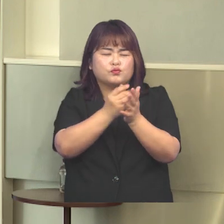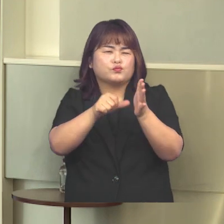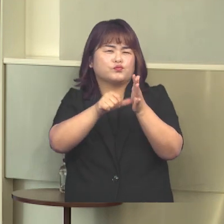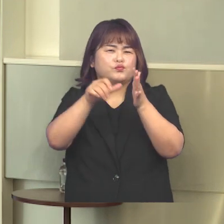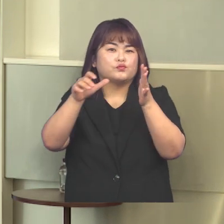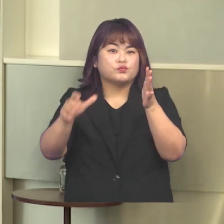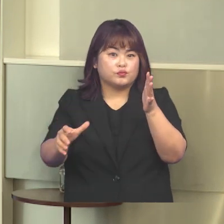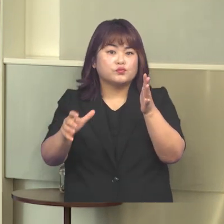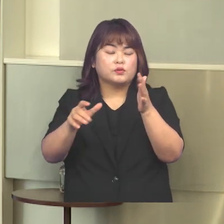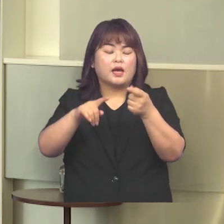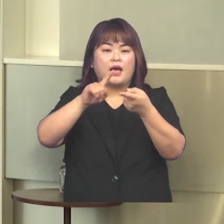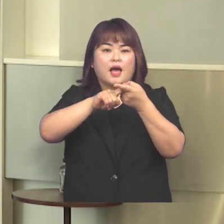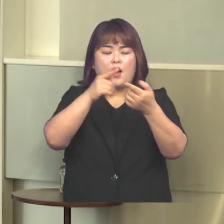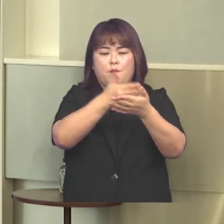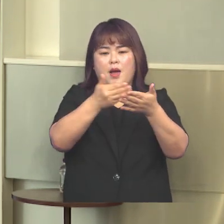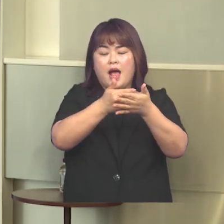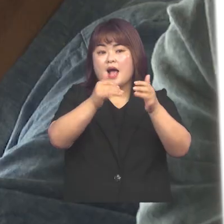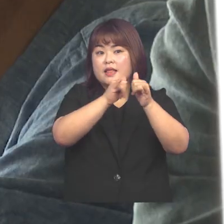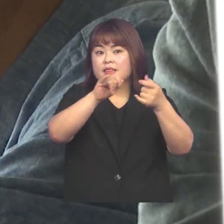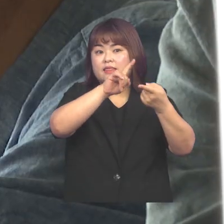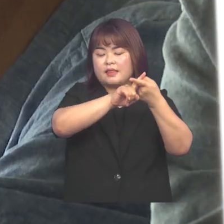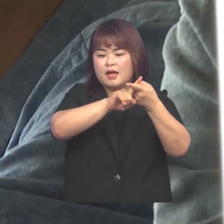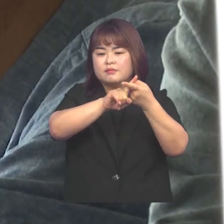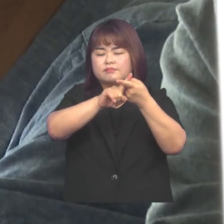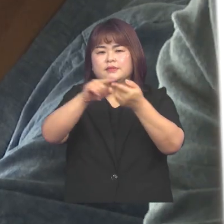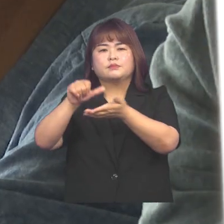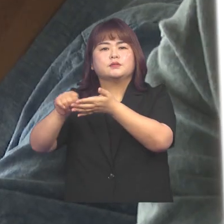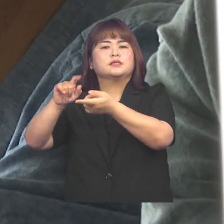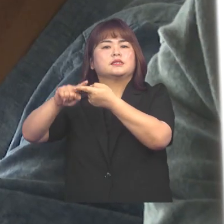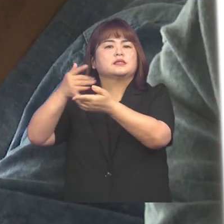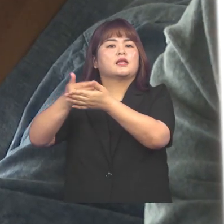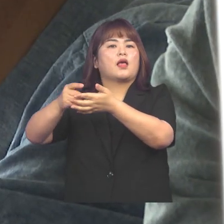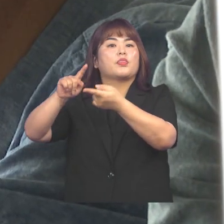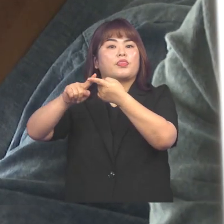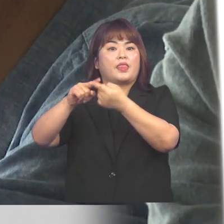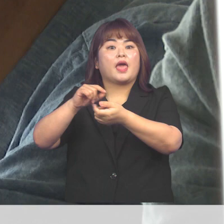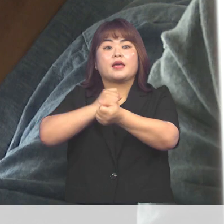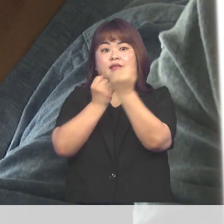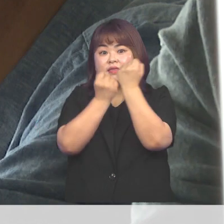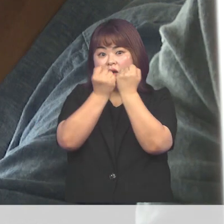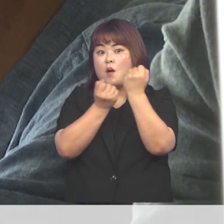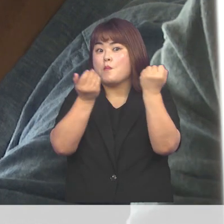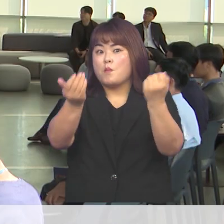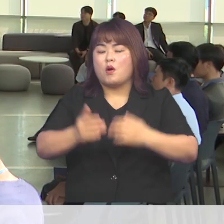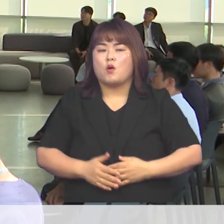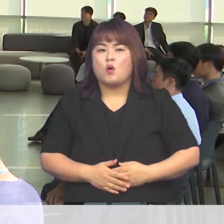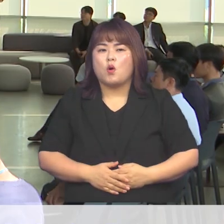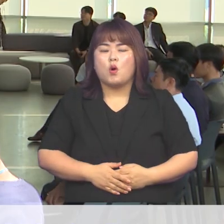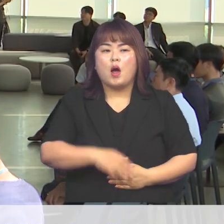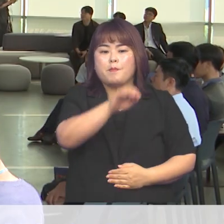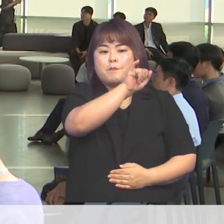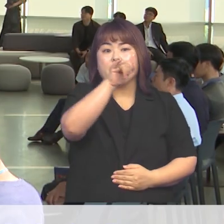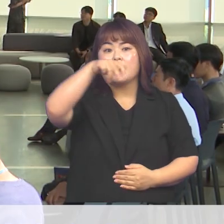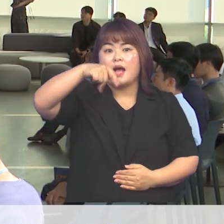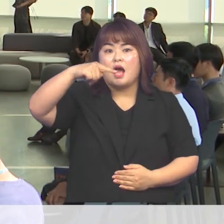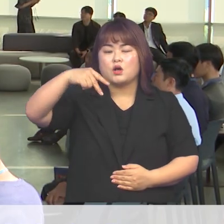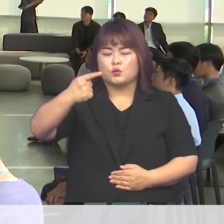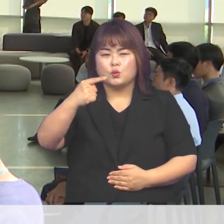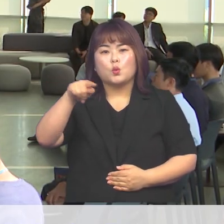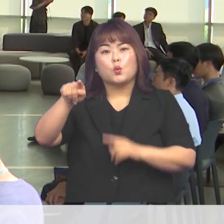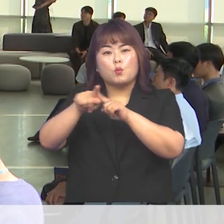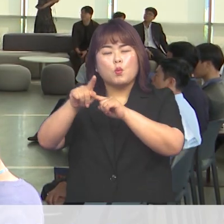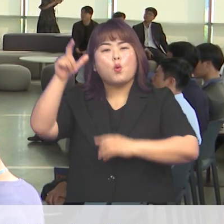살바드로 달리 등 세계적인 화백과 작품들에 대해 설명했습니다. 특히 피카소의 황소머리라는 버려진